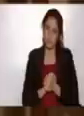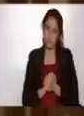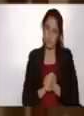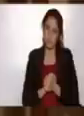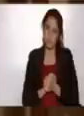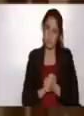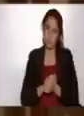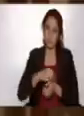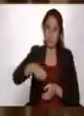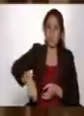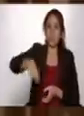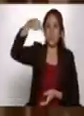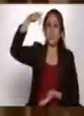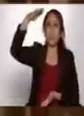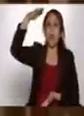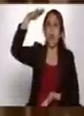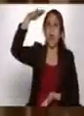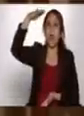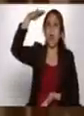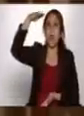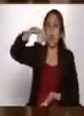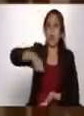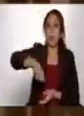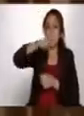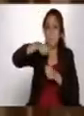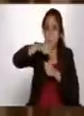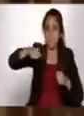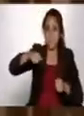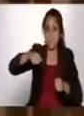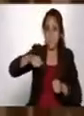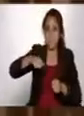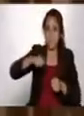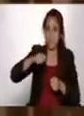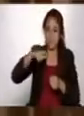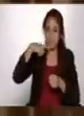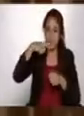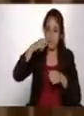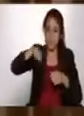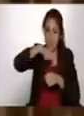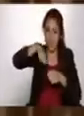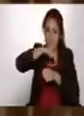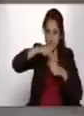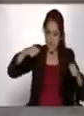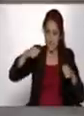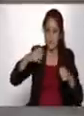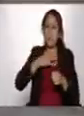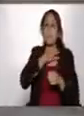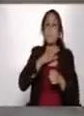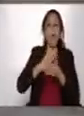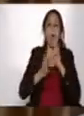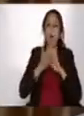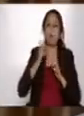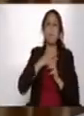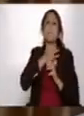نزل ماسك الشكارة في إيده، وهي في الشكارة بلست. هي في الشكارة مربطينها ومتنينها كده عشان يعرفوا يربطوا الأستك عليها. كان خلاص خنقها، كان خنقوها